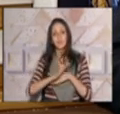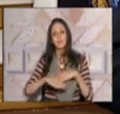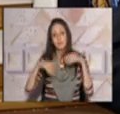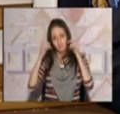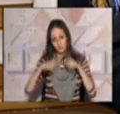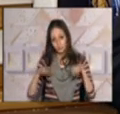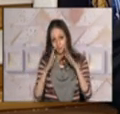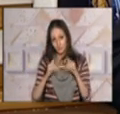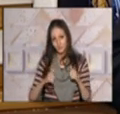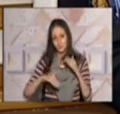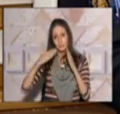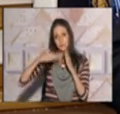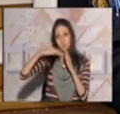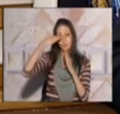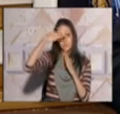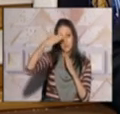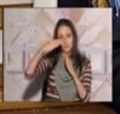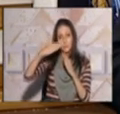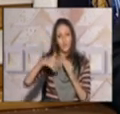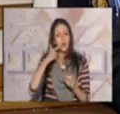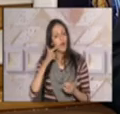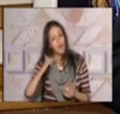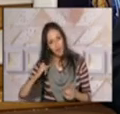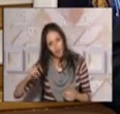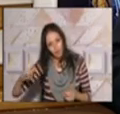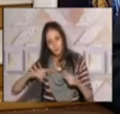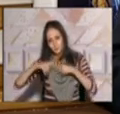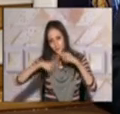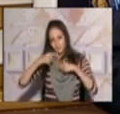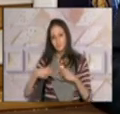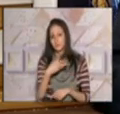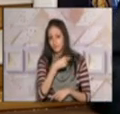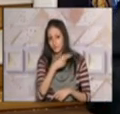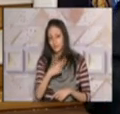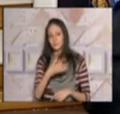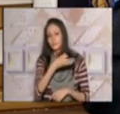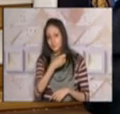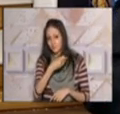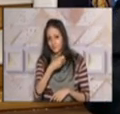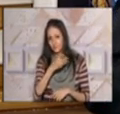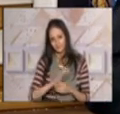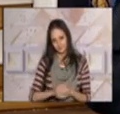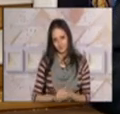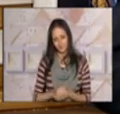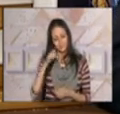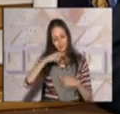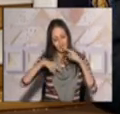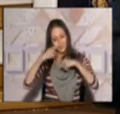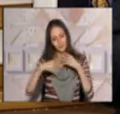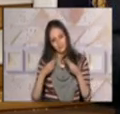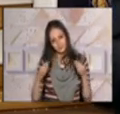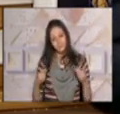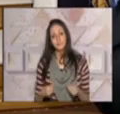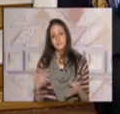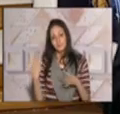المستدامة، يعني 2030 فيها كلام كتير جدا جدا وفيها شغل كتير بتعمله الدولة المصرية عشان